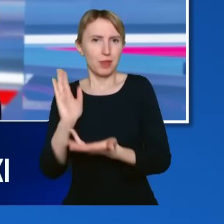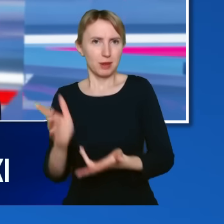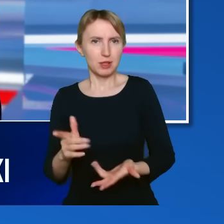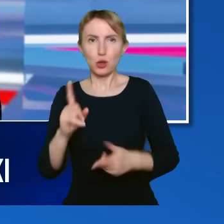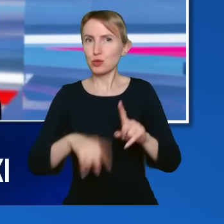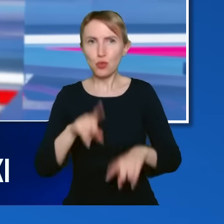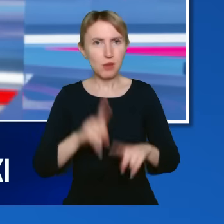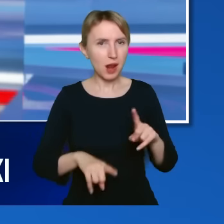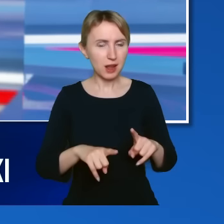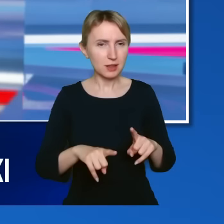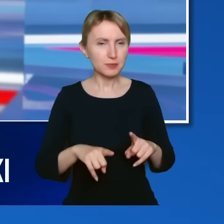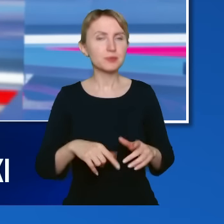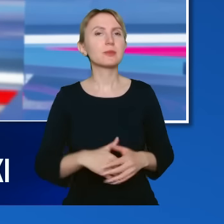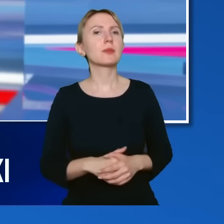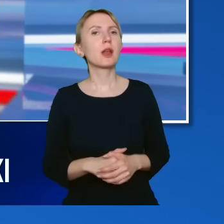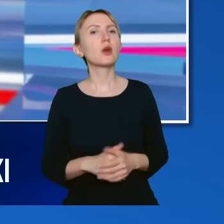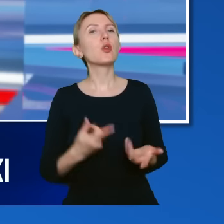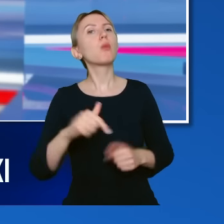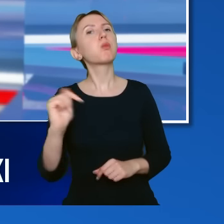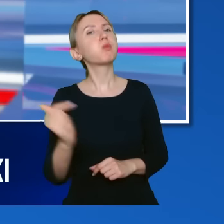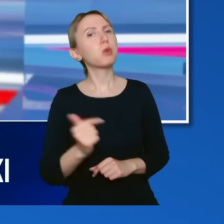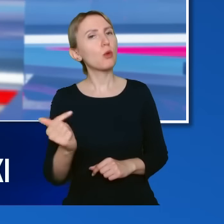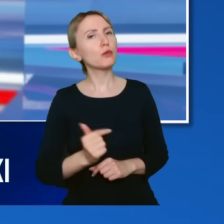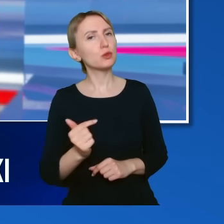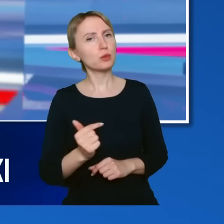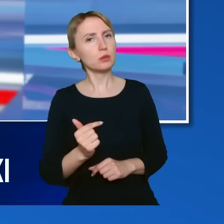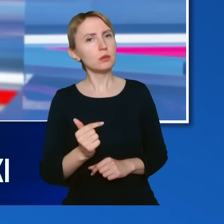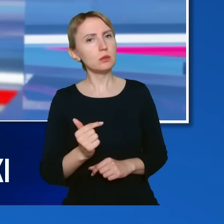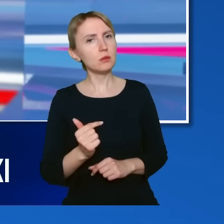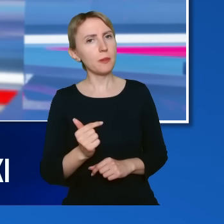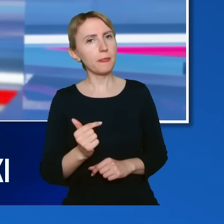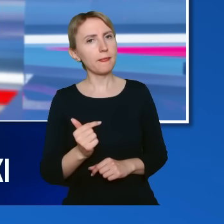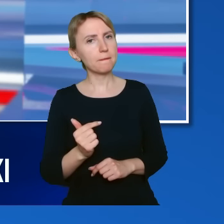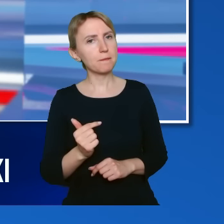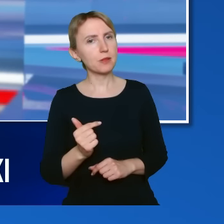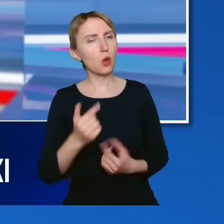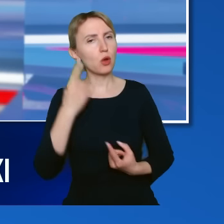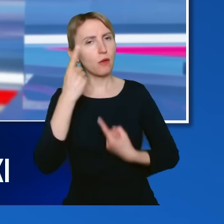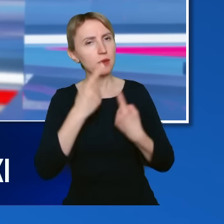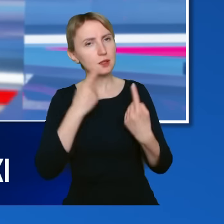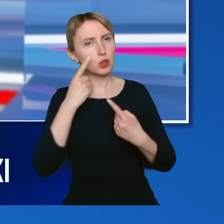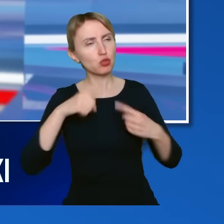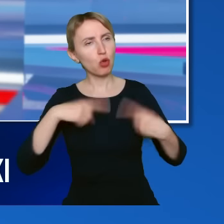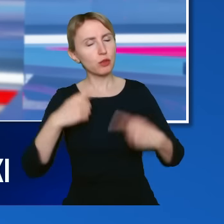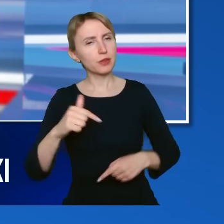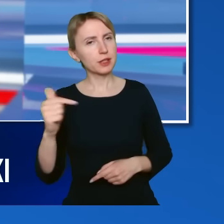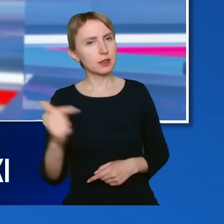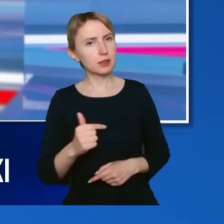normalne, że to powinno być, powinna być refleksja, że to jest konflikt